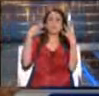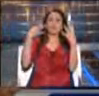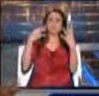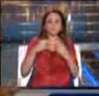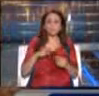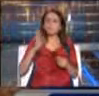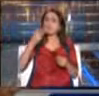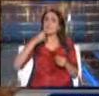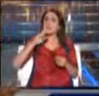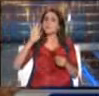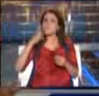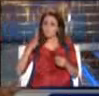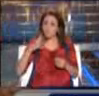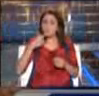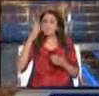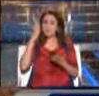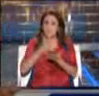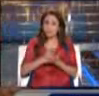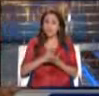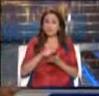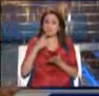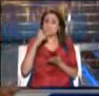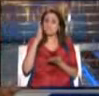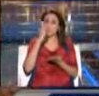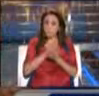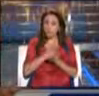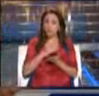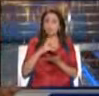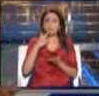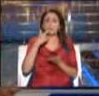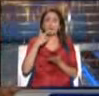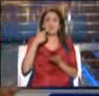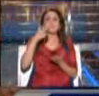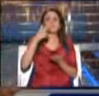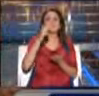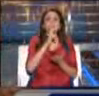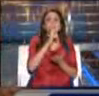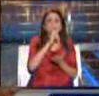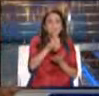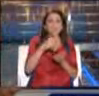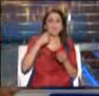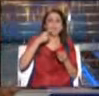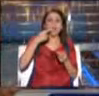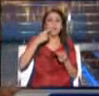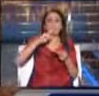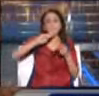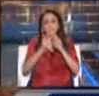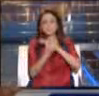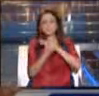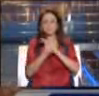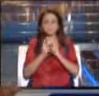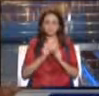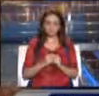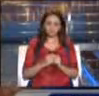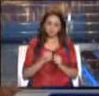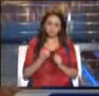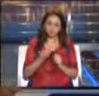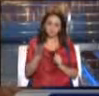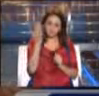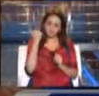انما ممكن يكون خبر طبيعي جدا، حاجة طبيعية جدا، وبعد كده يكبر الخبر ده ممكن يتغير. زي ما كنت بكلم لسه قبل ما